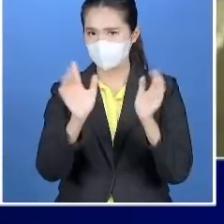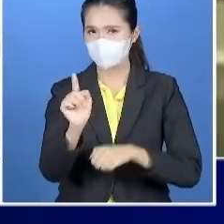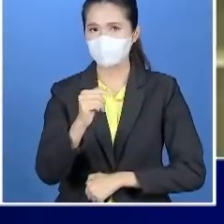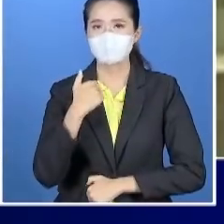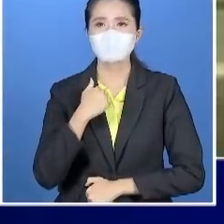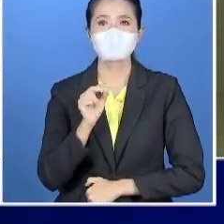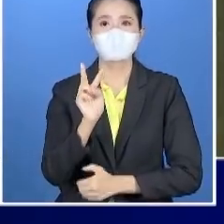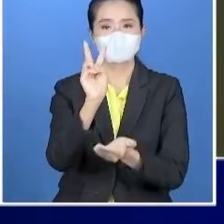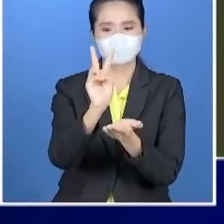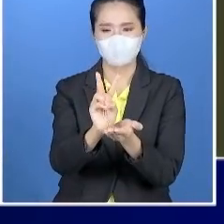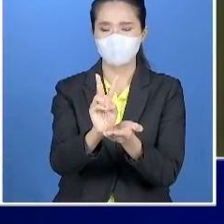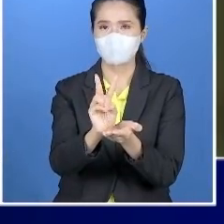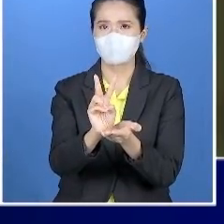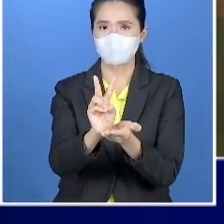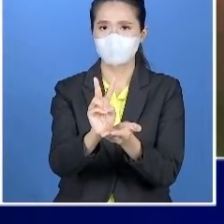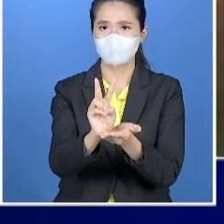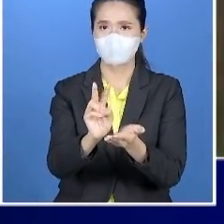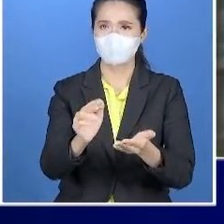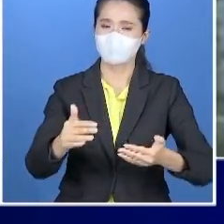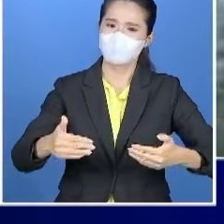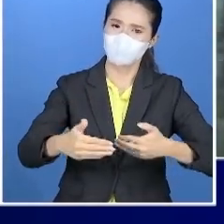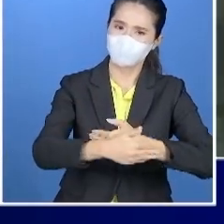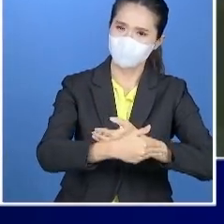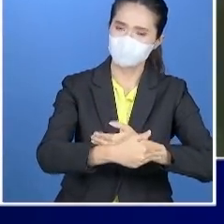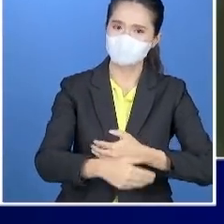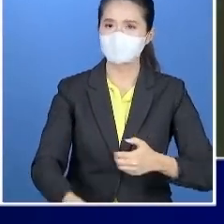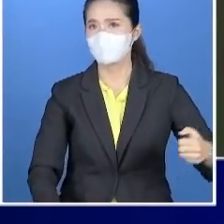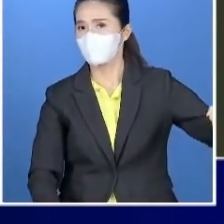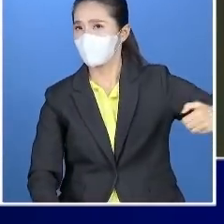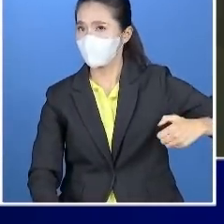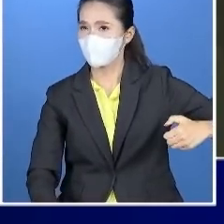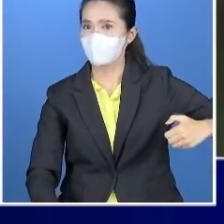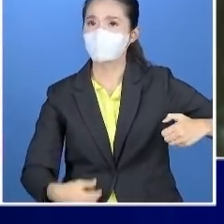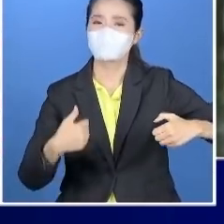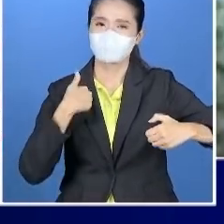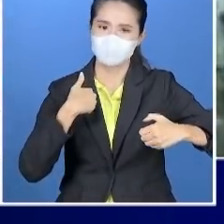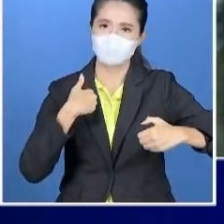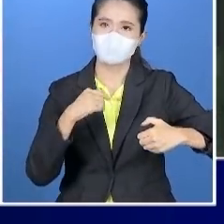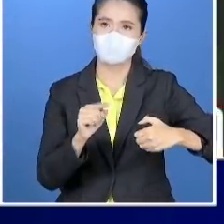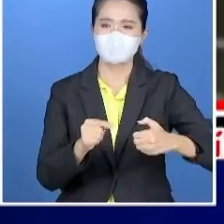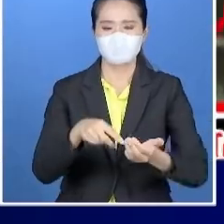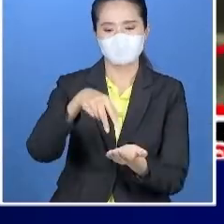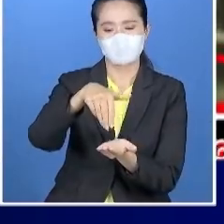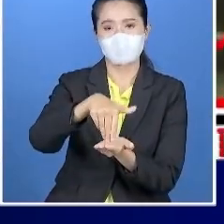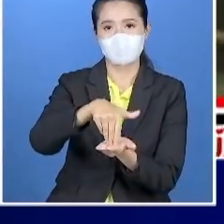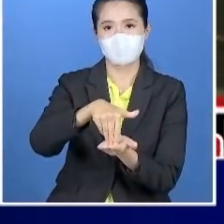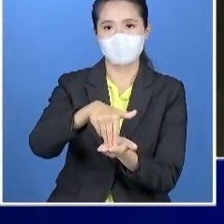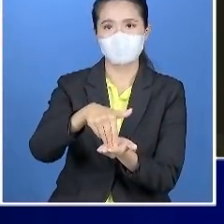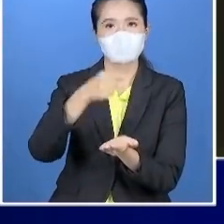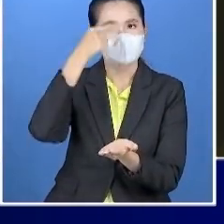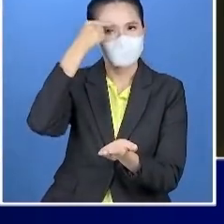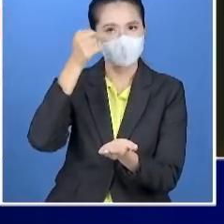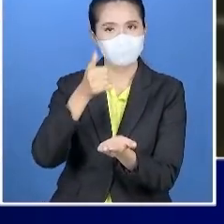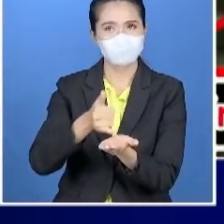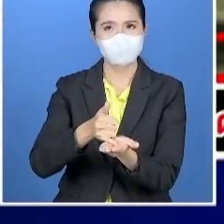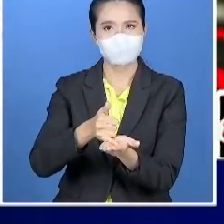ๆมี2คนที่หัวเรือคล้ายกับการสวมกอดหรือโอบไหล่ส่วนกลางลำเรือเห็นเงาดำเพียงคน